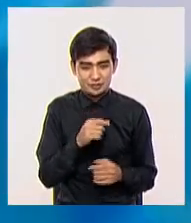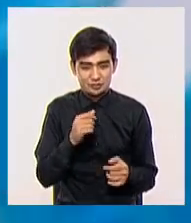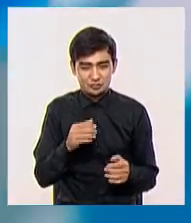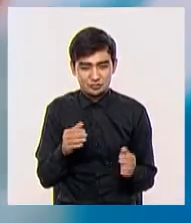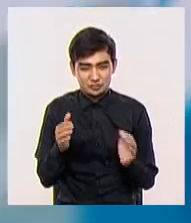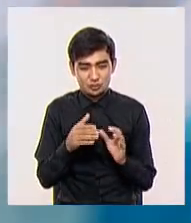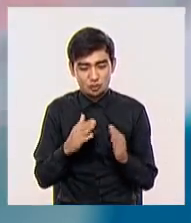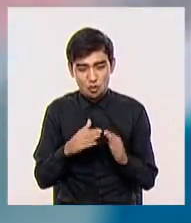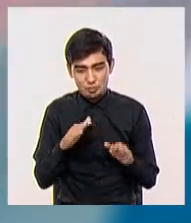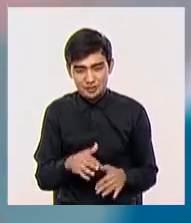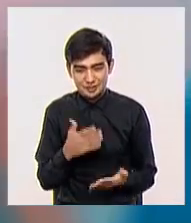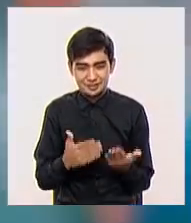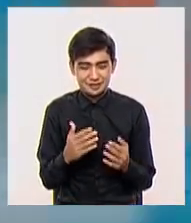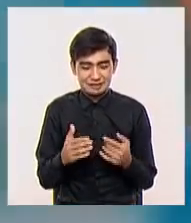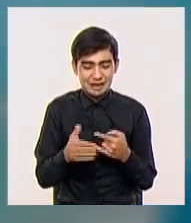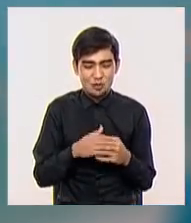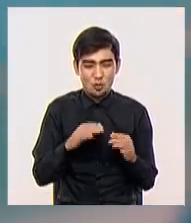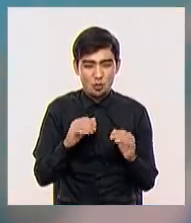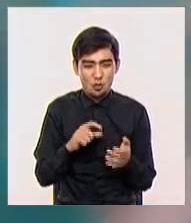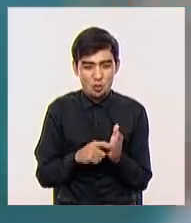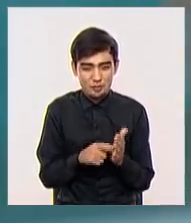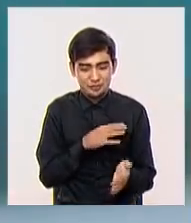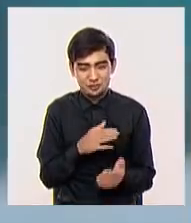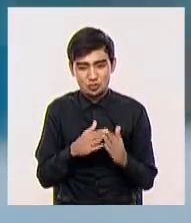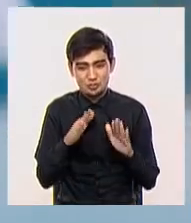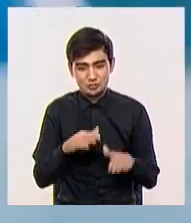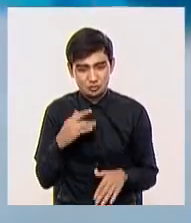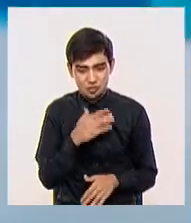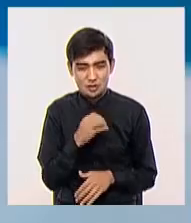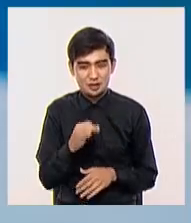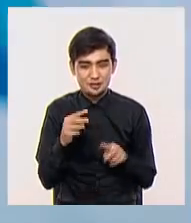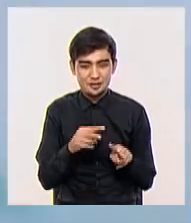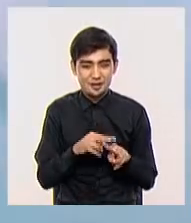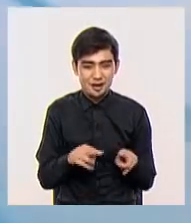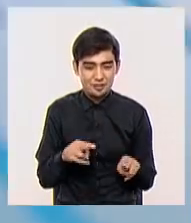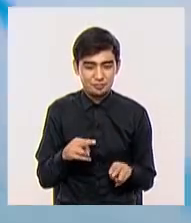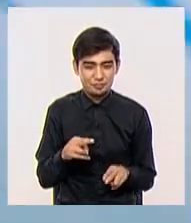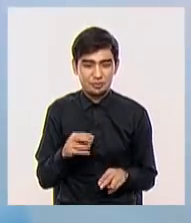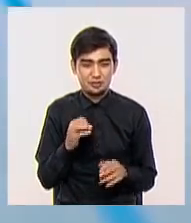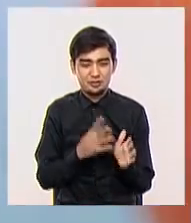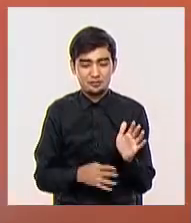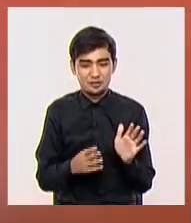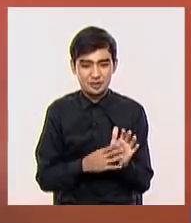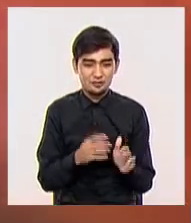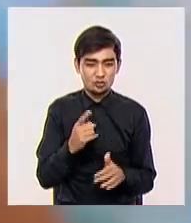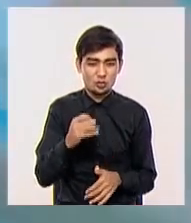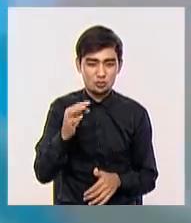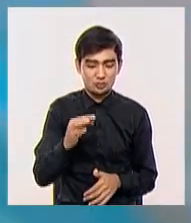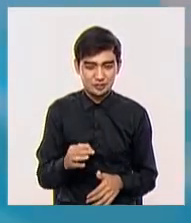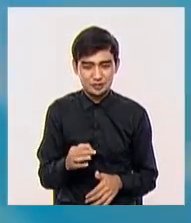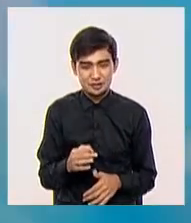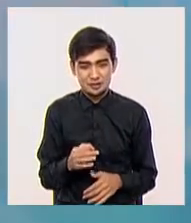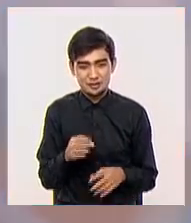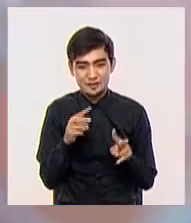да, үйдің ішінде жер үй болсын, пәтер болсын, үйдің ішінде болады. Ол жерде куа ондай жағдайда көбіне 99%-99%-ында